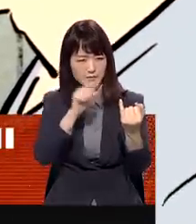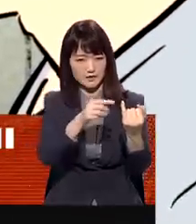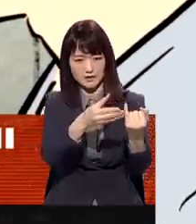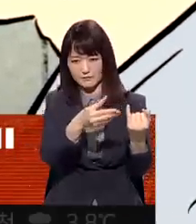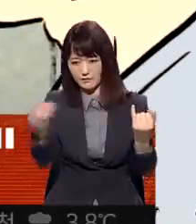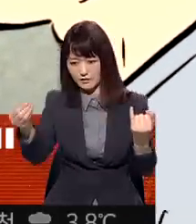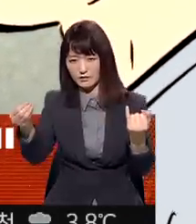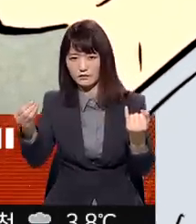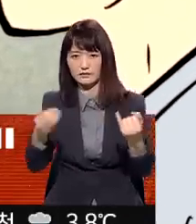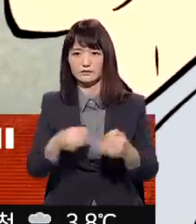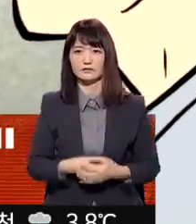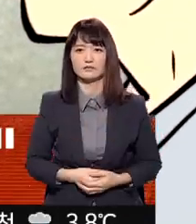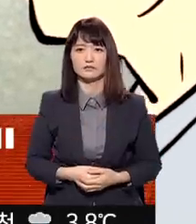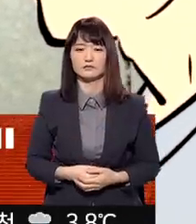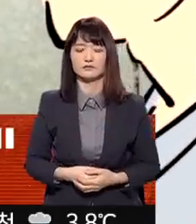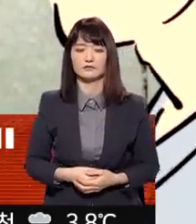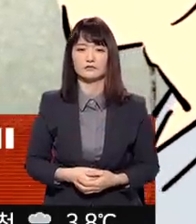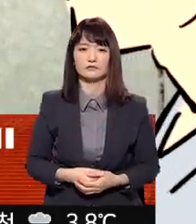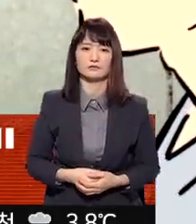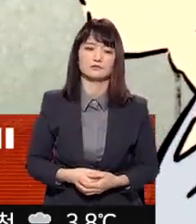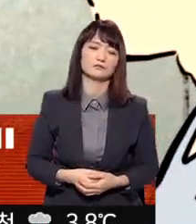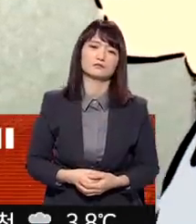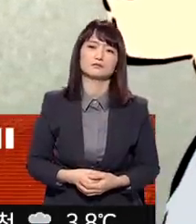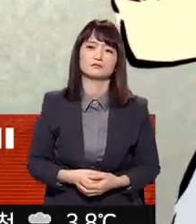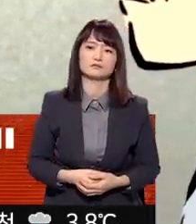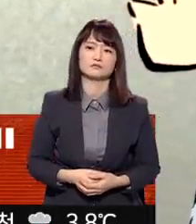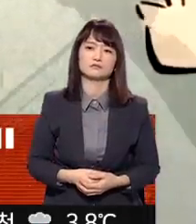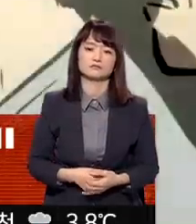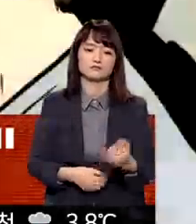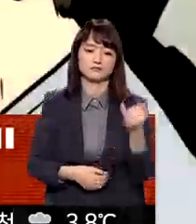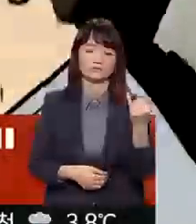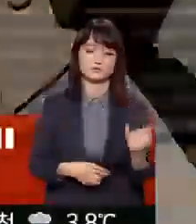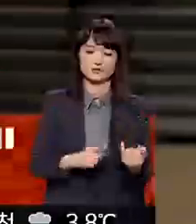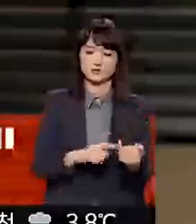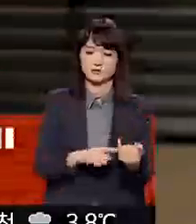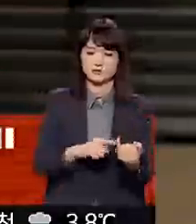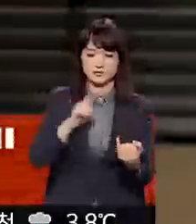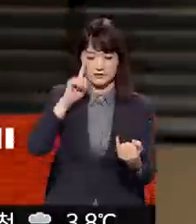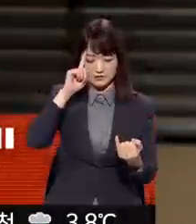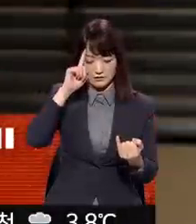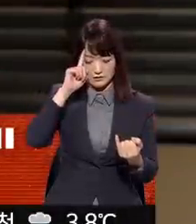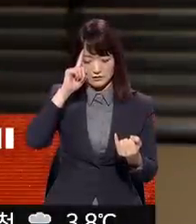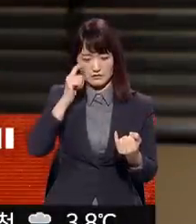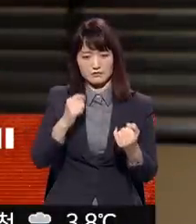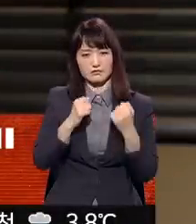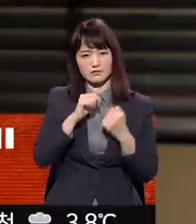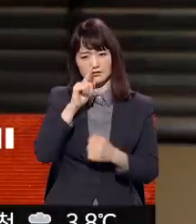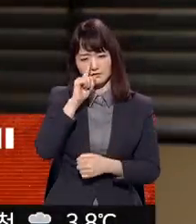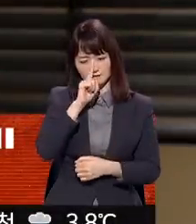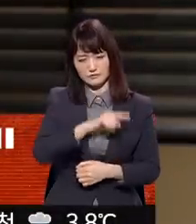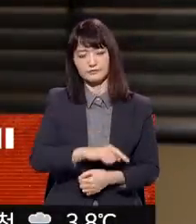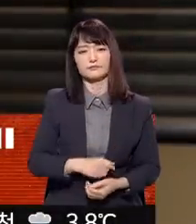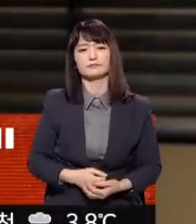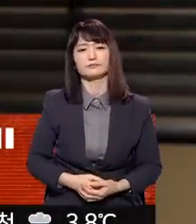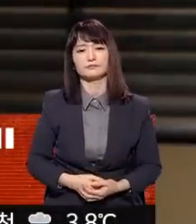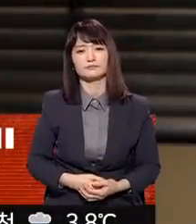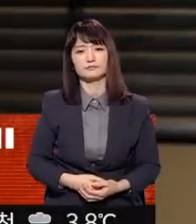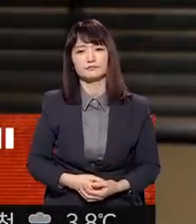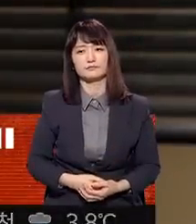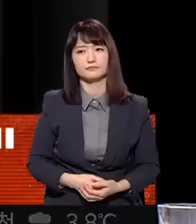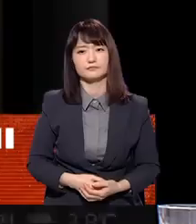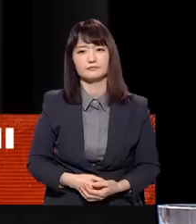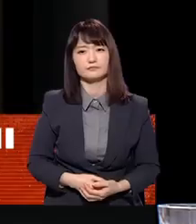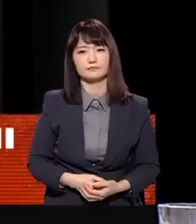그 형부한테 이제 얘기를 했고요. 이 처제는 이후 극심한 스트레스로 건강이 악화되었다고 합니다. 팀장님, 바로 지금